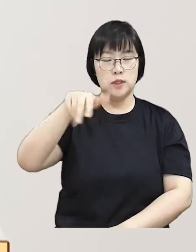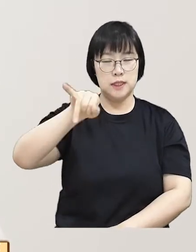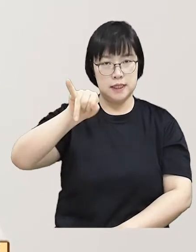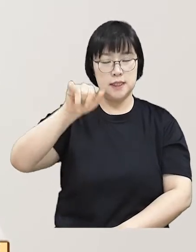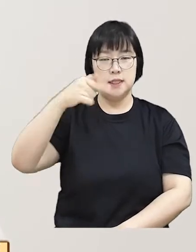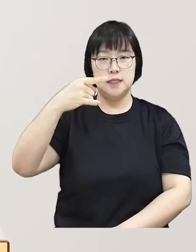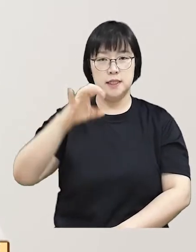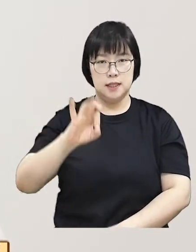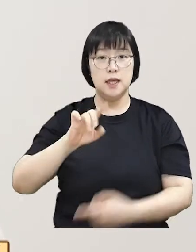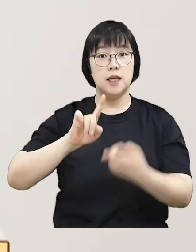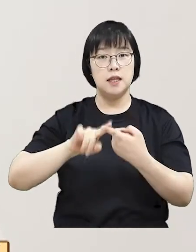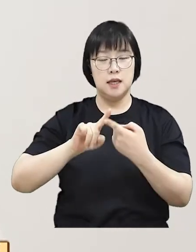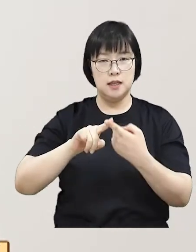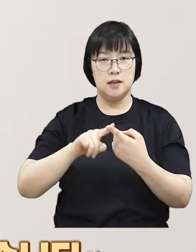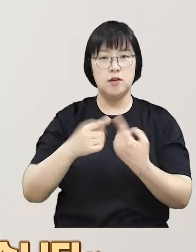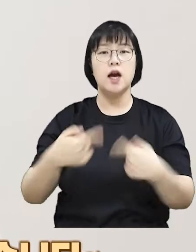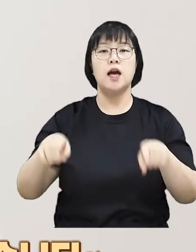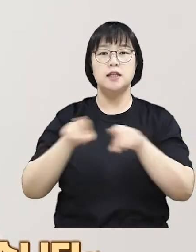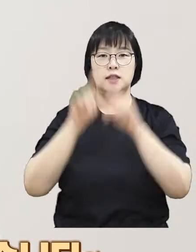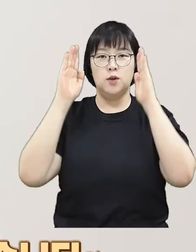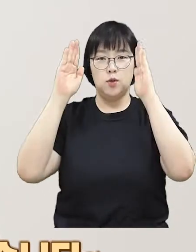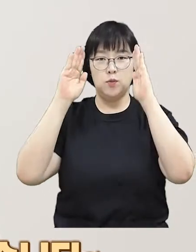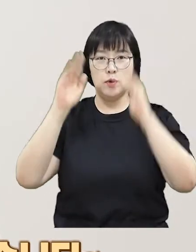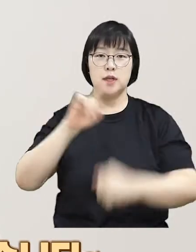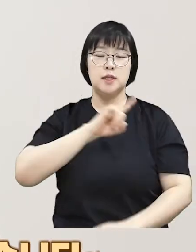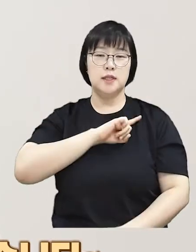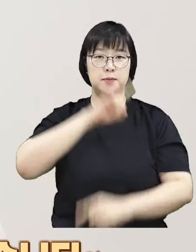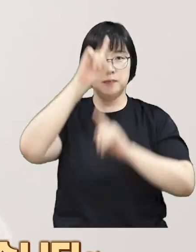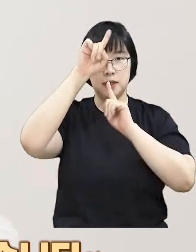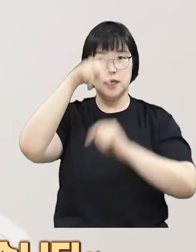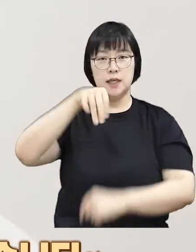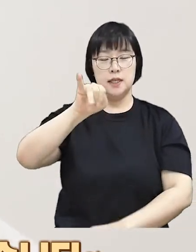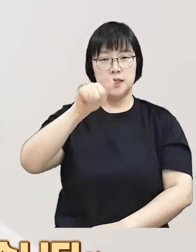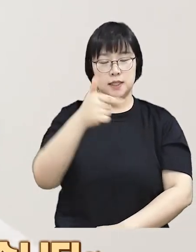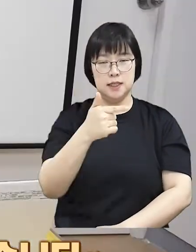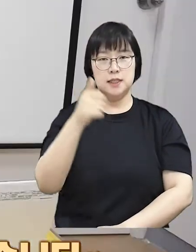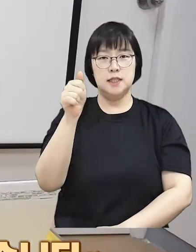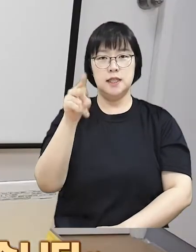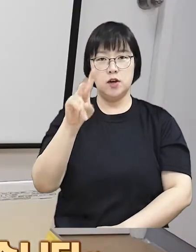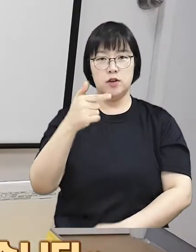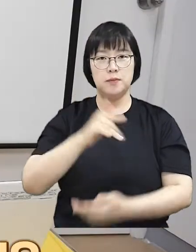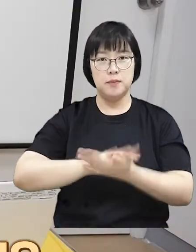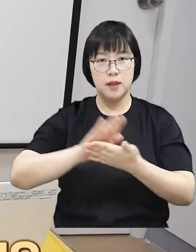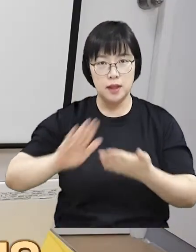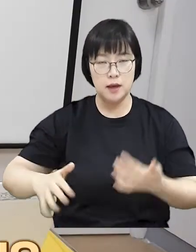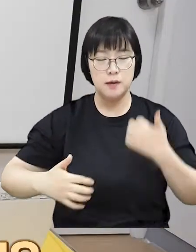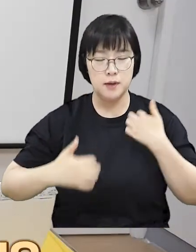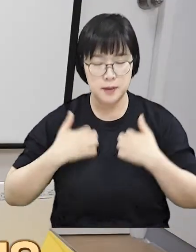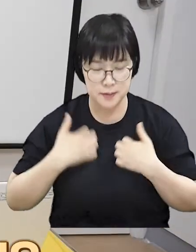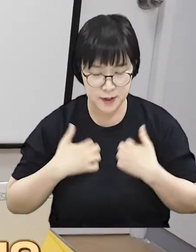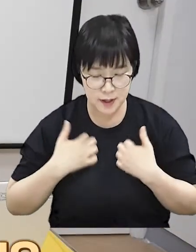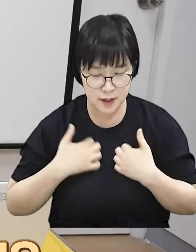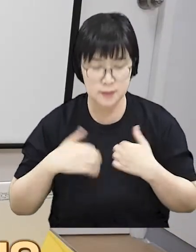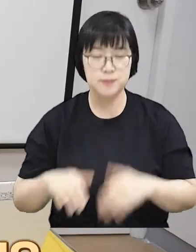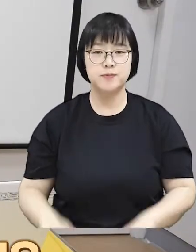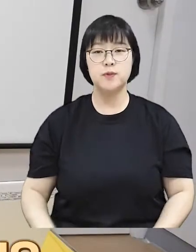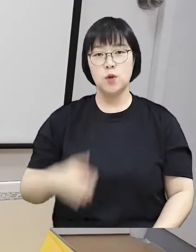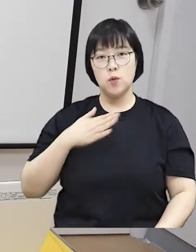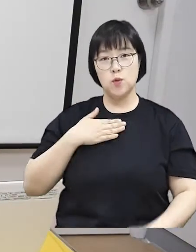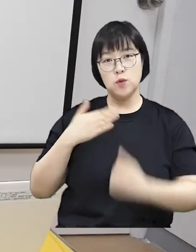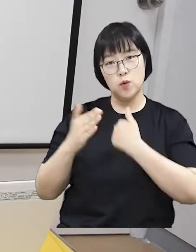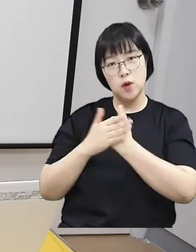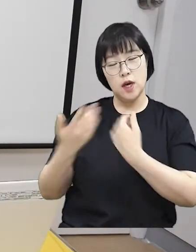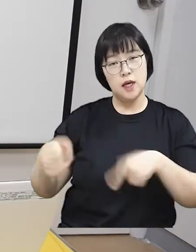같이 공부해볼 이신현 선생님이라고 합니다. 반갑습니다. 그리고 오늘 같이 할 친구가 있어요.